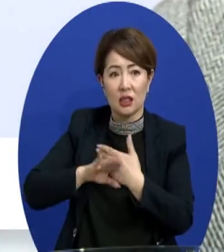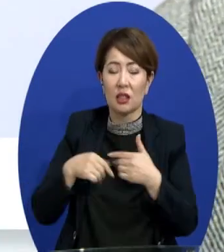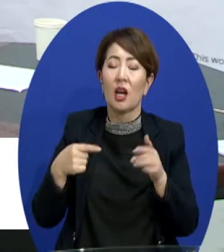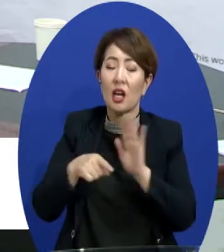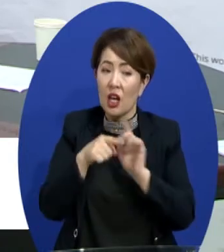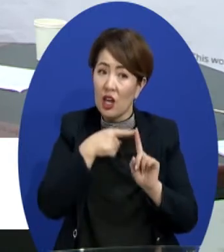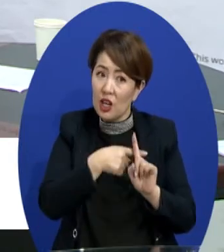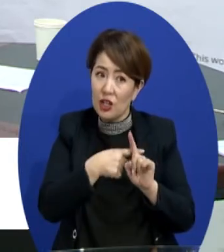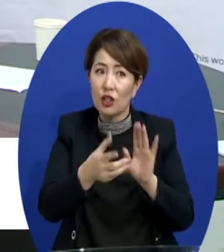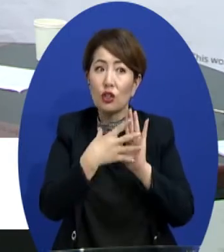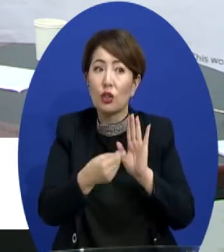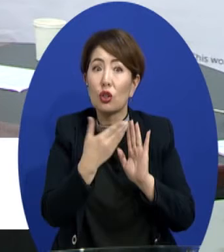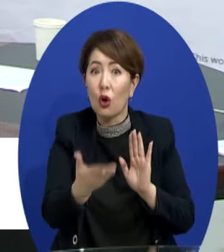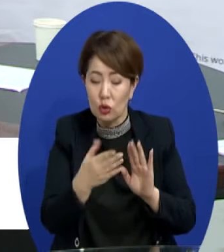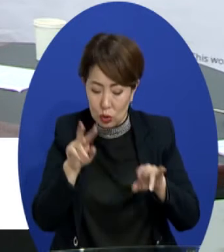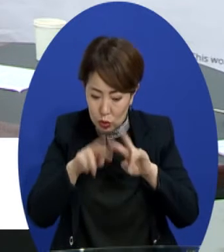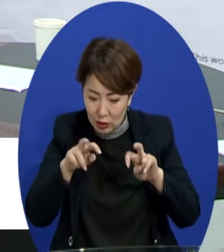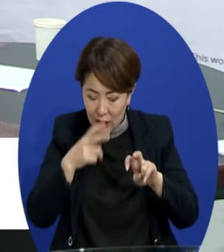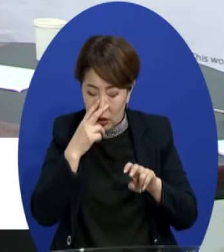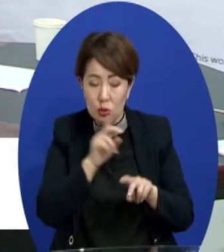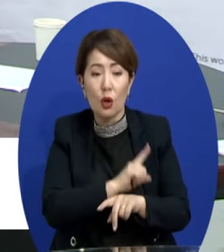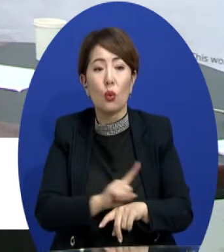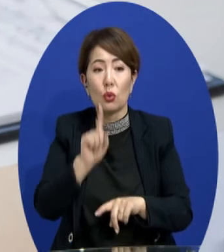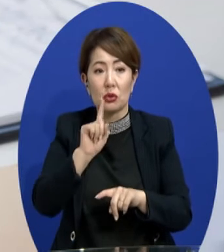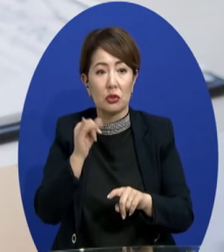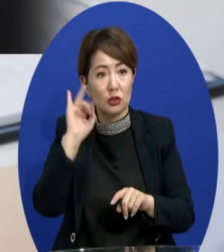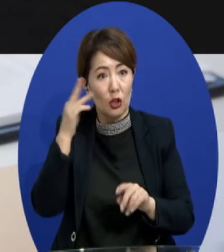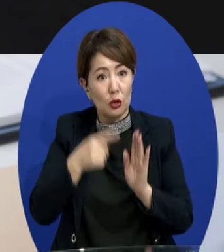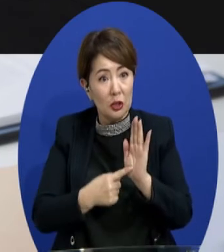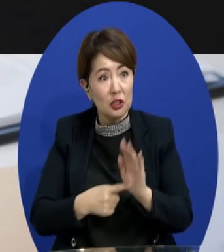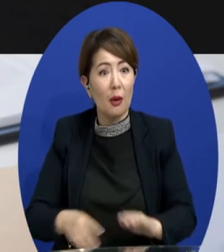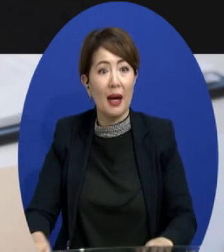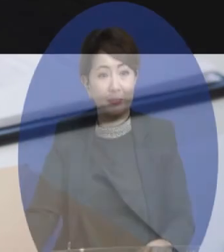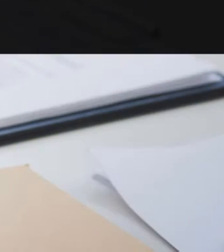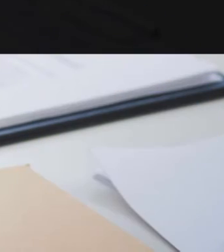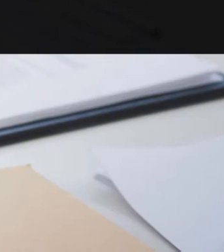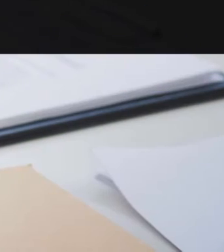нөлөөлсөн гэдгэн судалгааны үр дүнд ил болжээ.